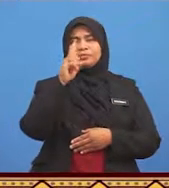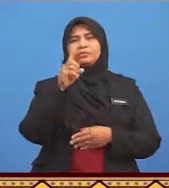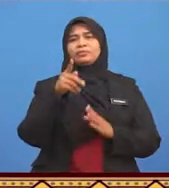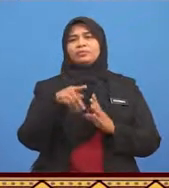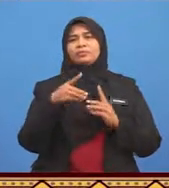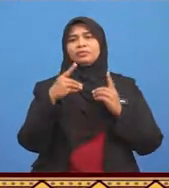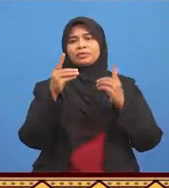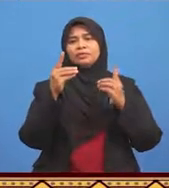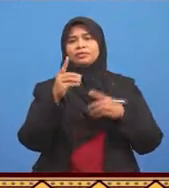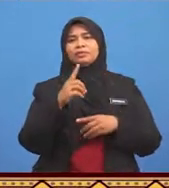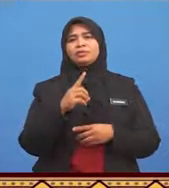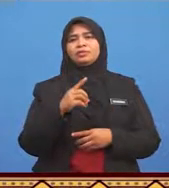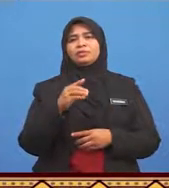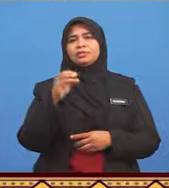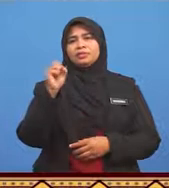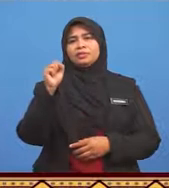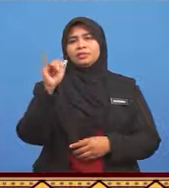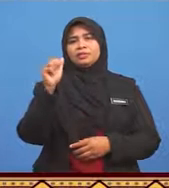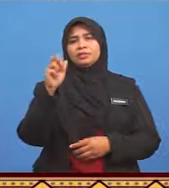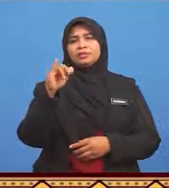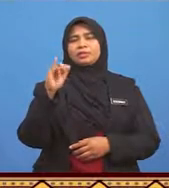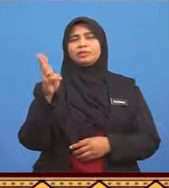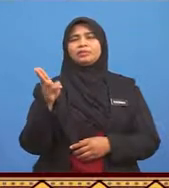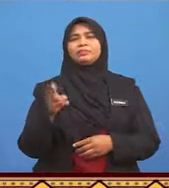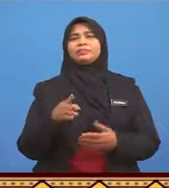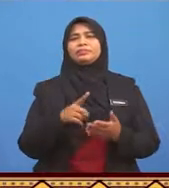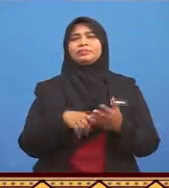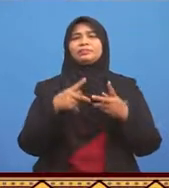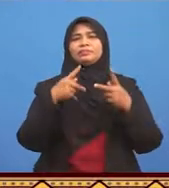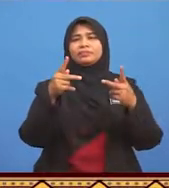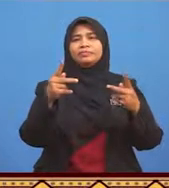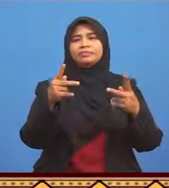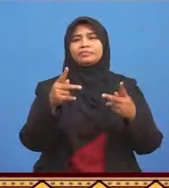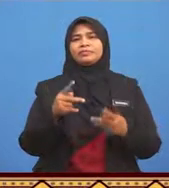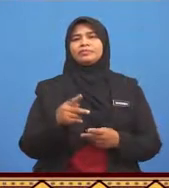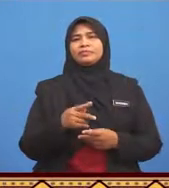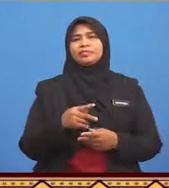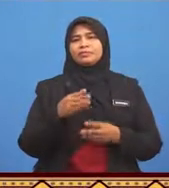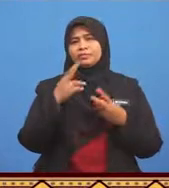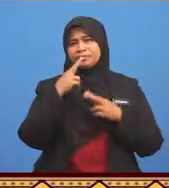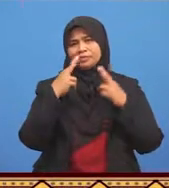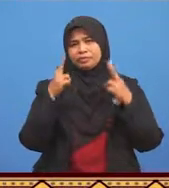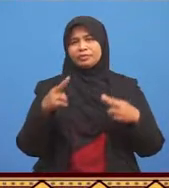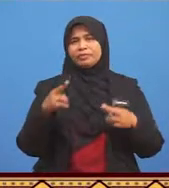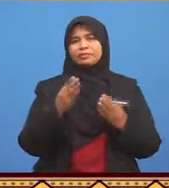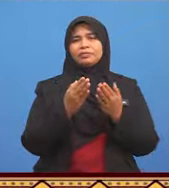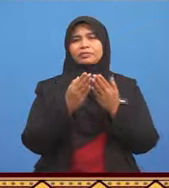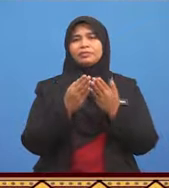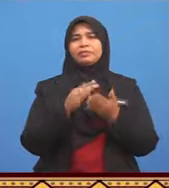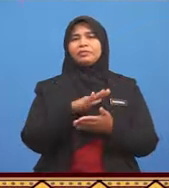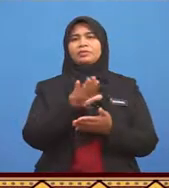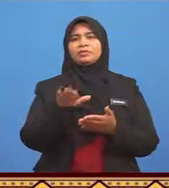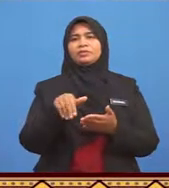Syariah Islamiah Tingkatan 5. Apa khabar murid-murid ustazah pada hari ini? Ustazah doakan kita semua beroleh